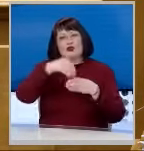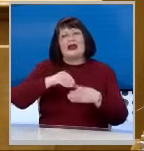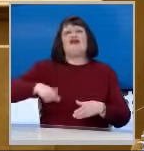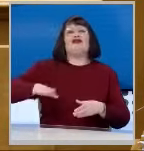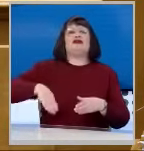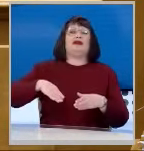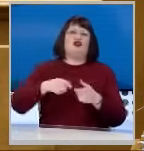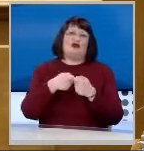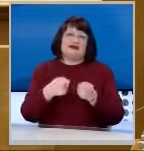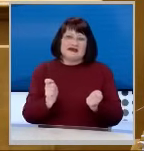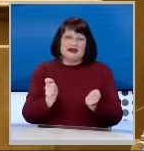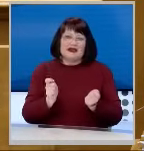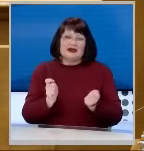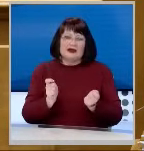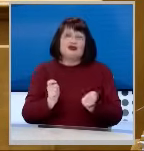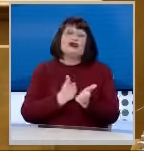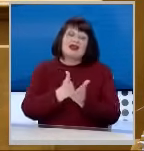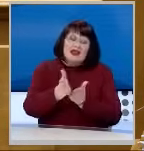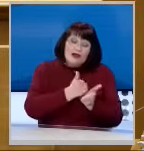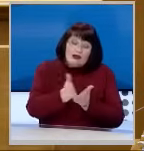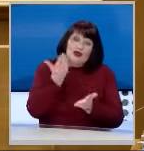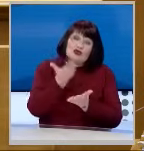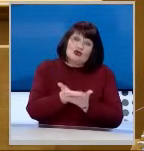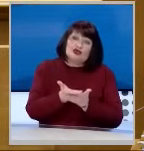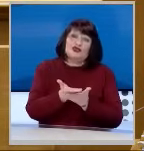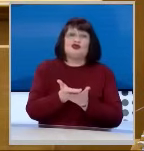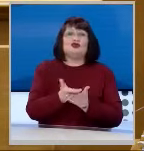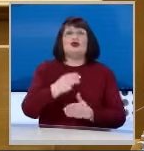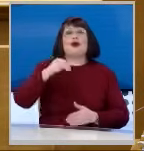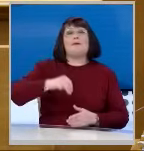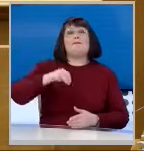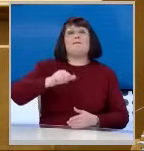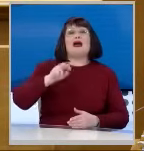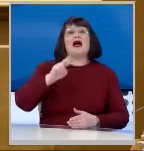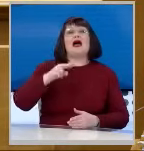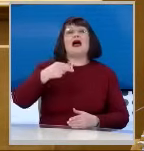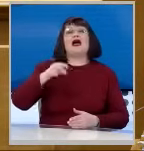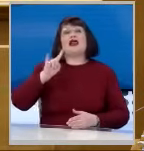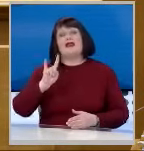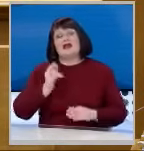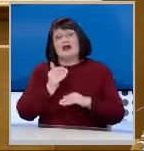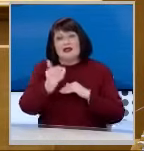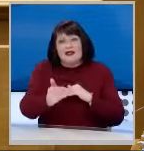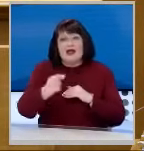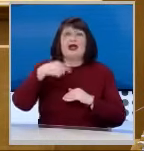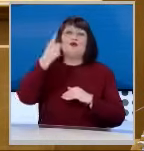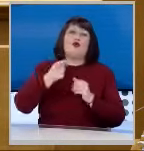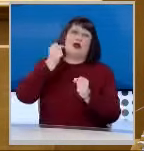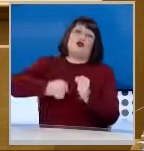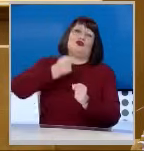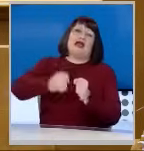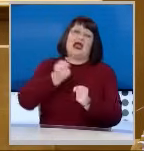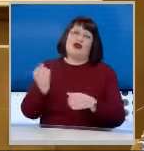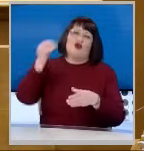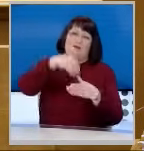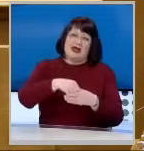φθηνότερα ζητεί δικαίωση η μάθη που καθ σε και πήρε το επόμενο τρένο